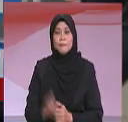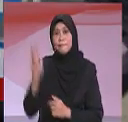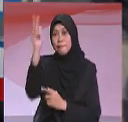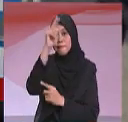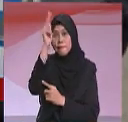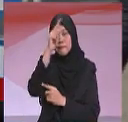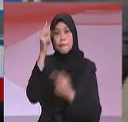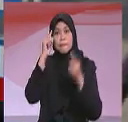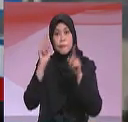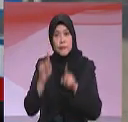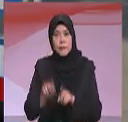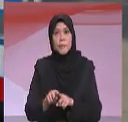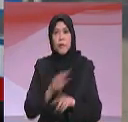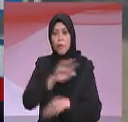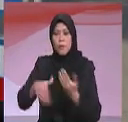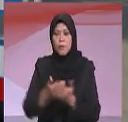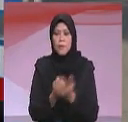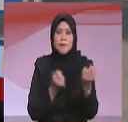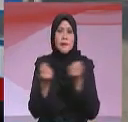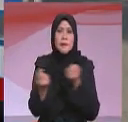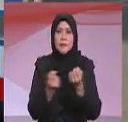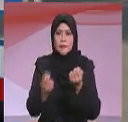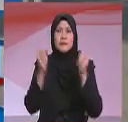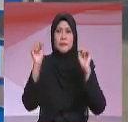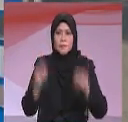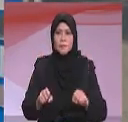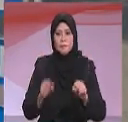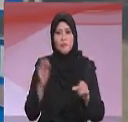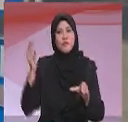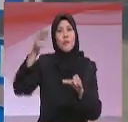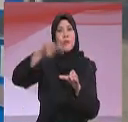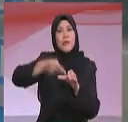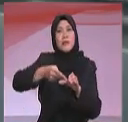Kerajaan juga bersetuju semua kenderaan dibenarkan